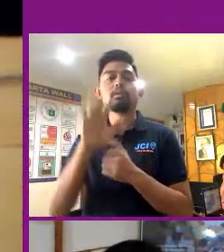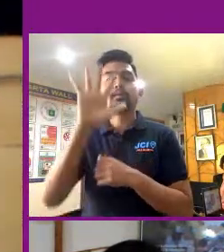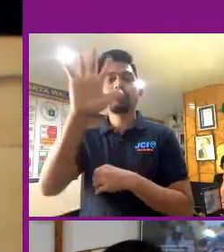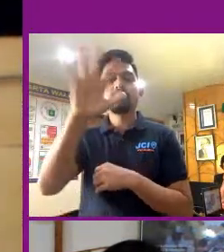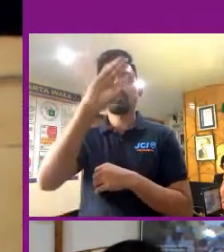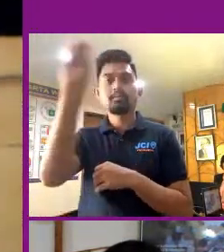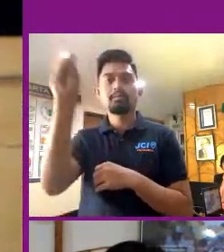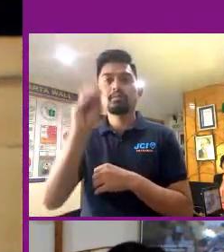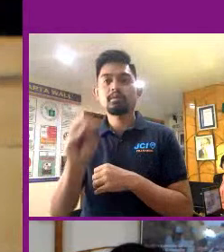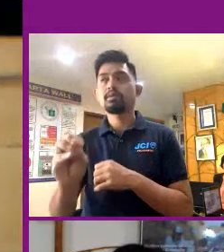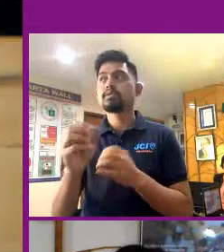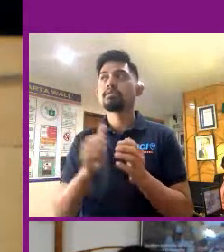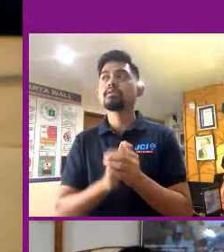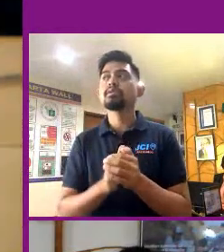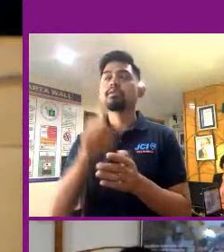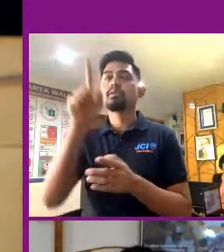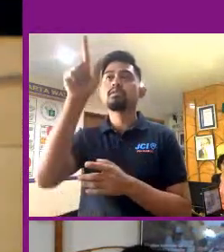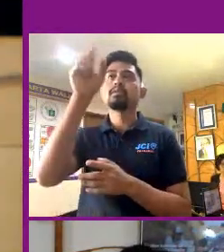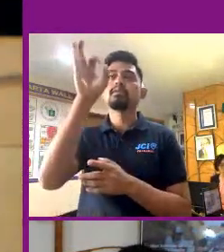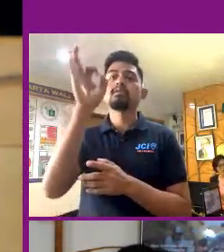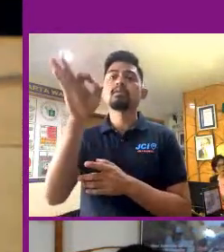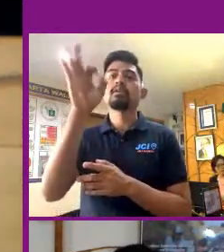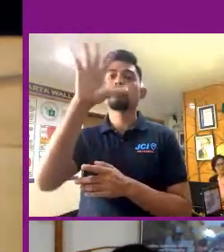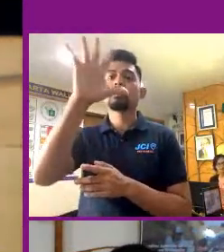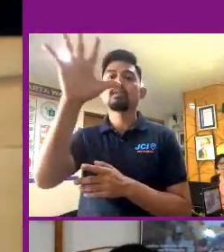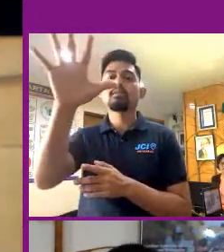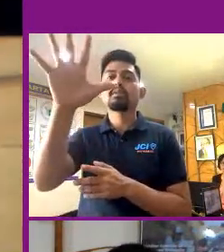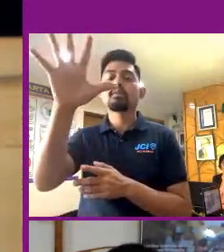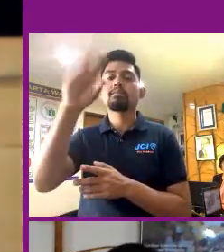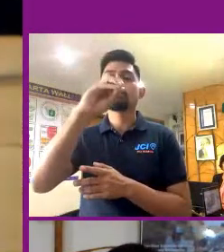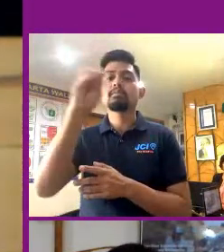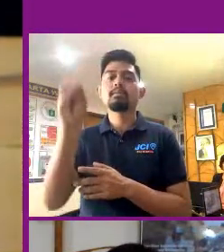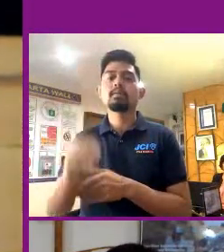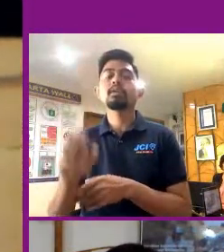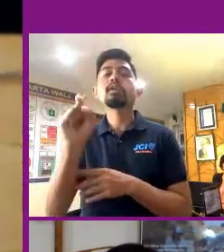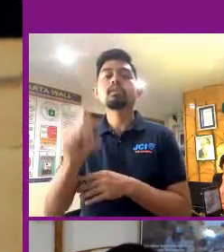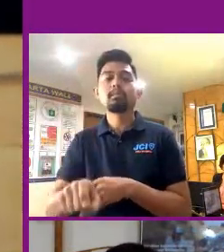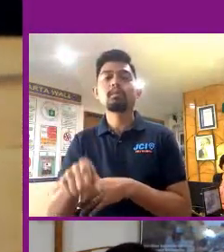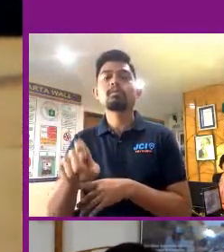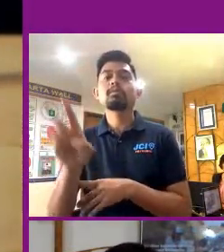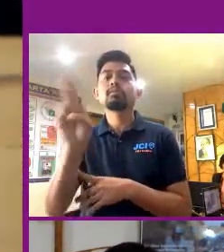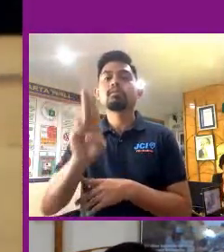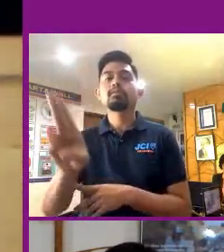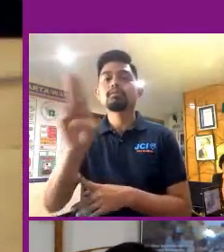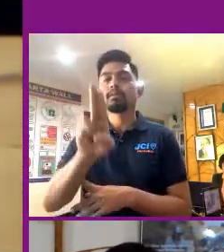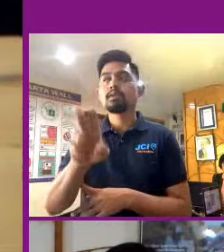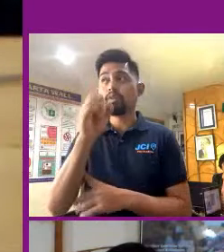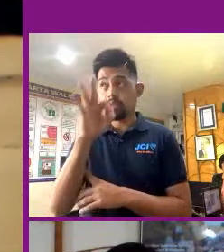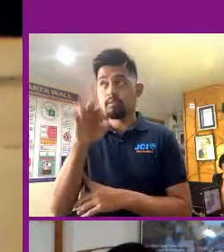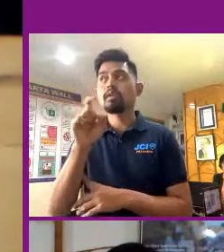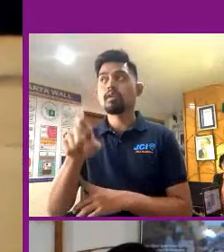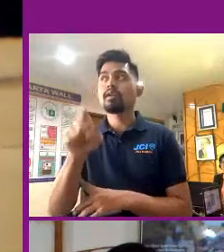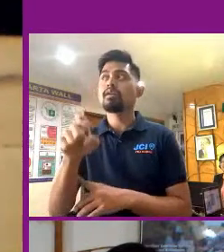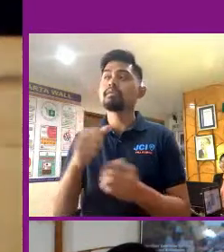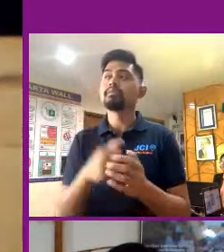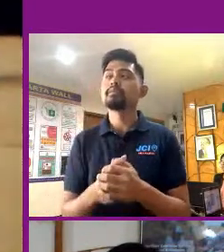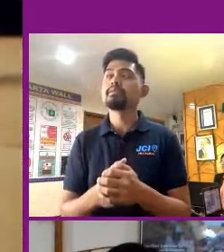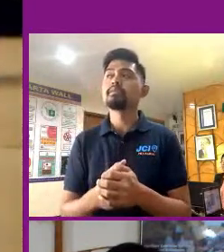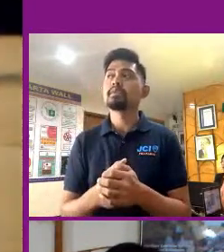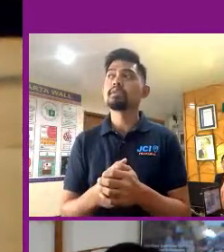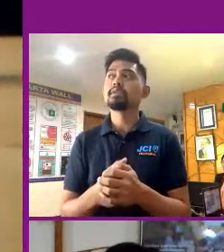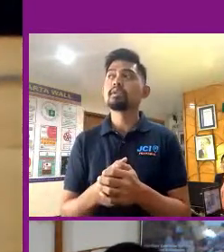5%. Sabi nga, the 95% can be utilized kung kailangan ng agency. Kasi